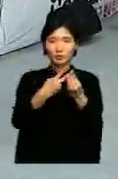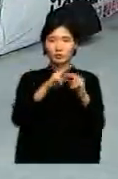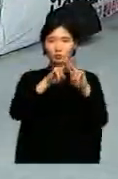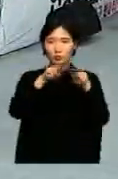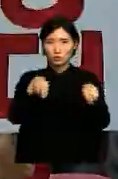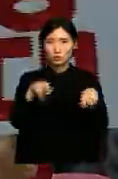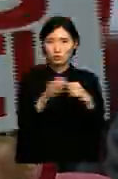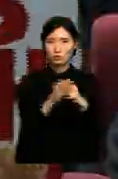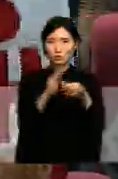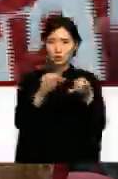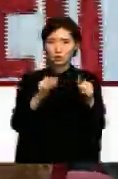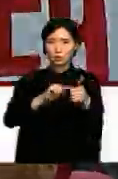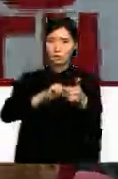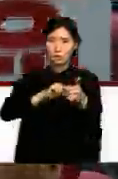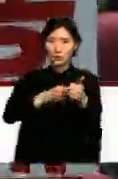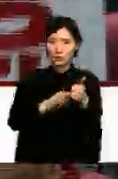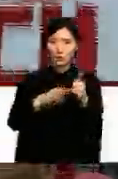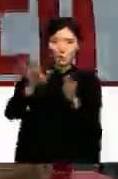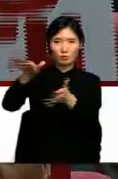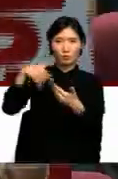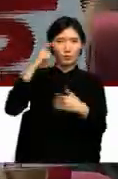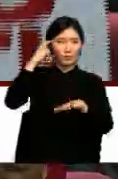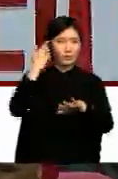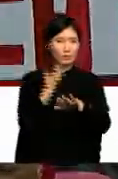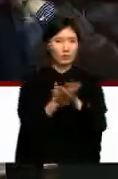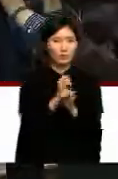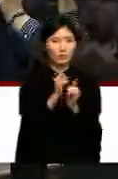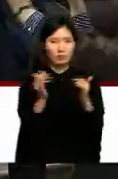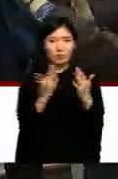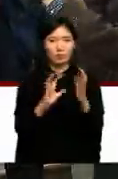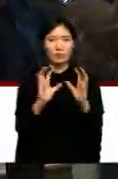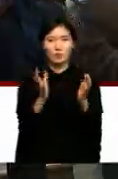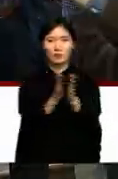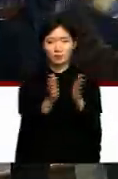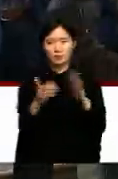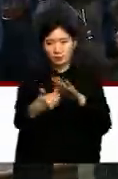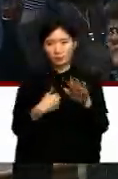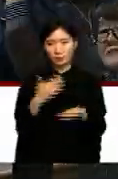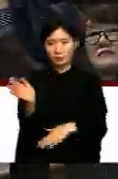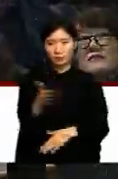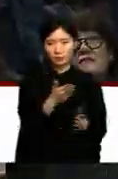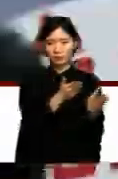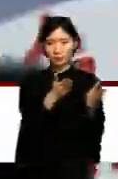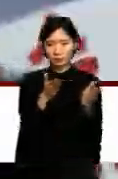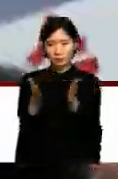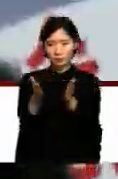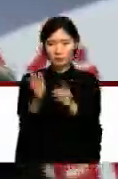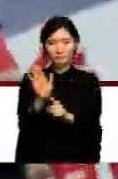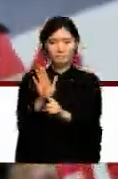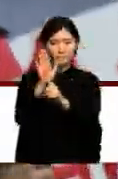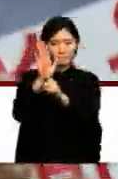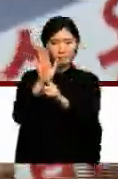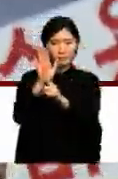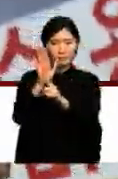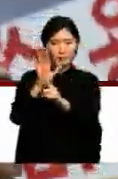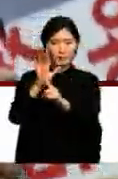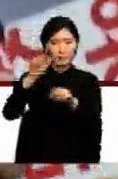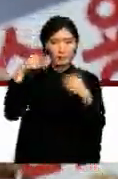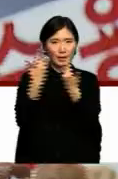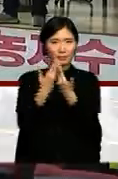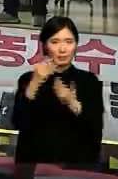토지 강제 수용 을 반대하는 지역주민들은 0 청의 시작 전부터 준비해온 필수로 사업 백지화를 강하게